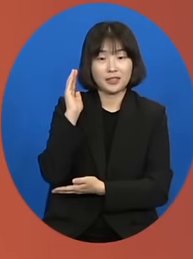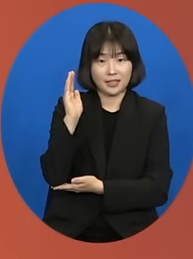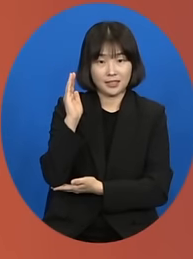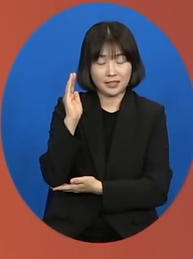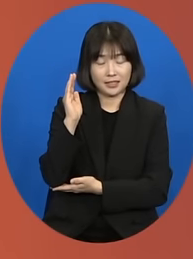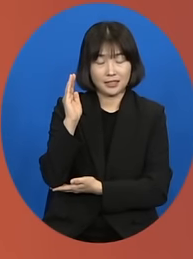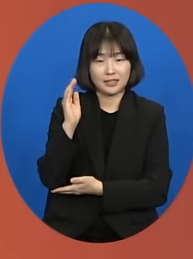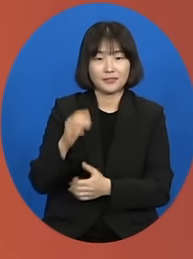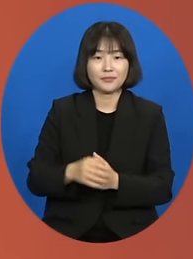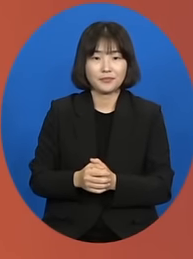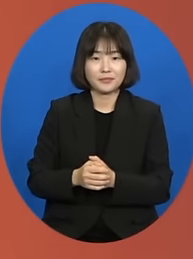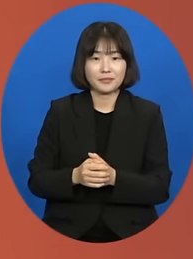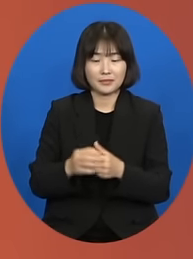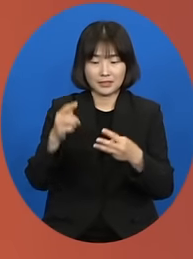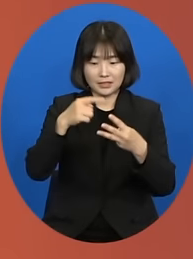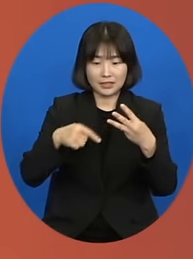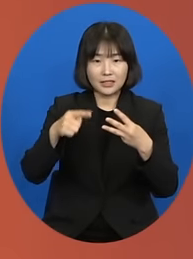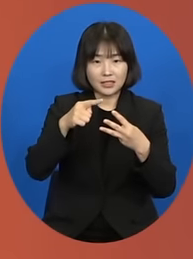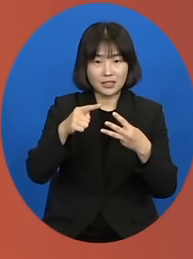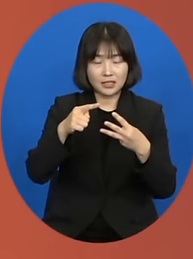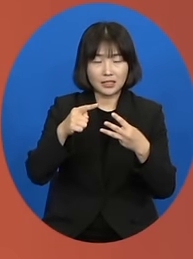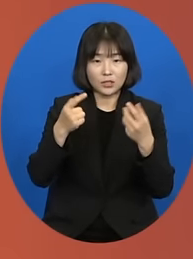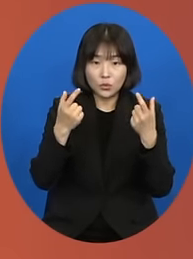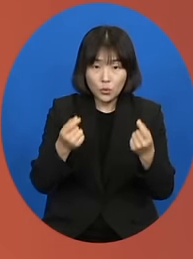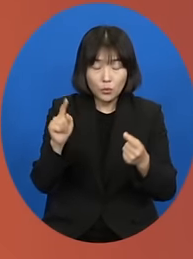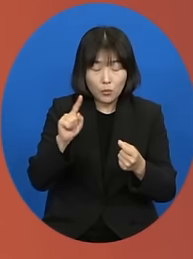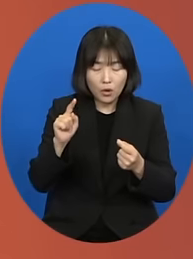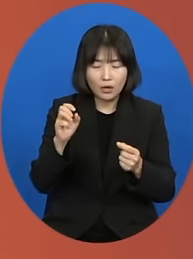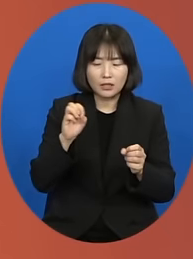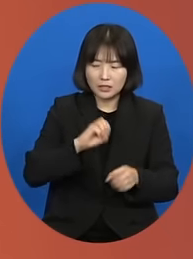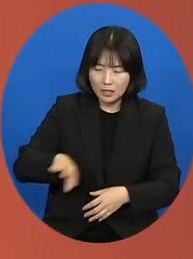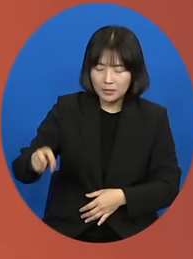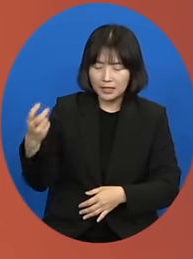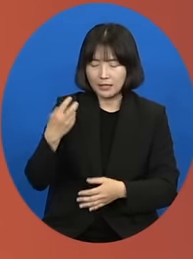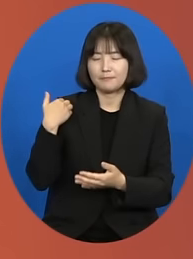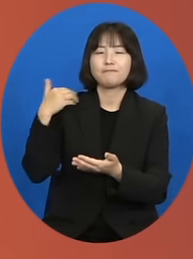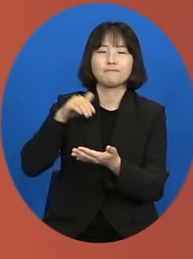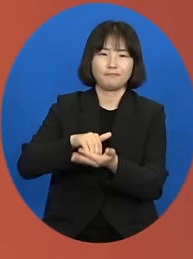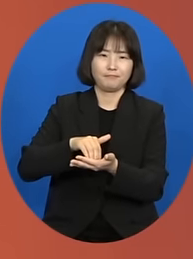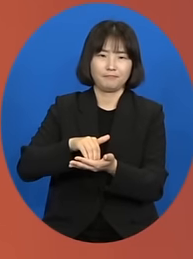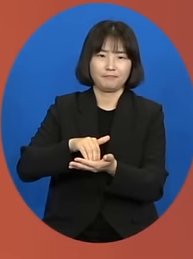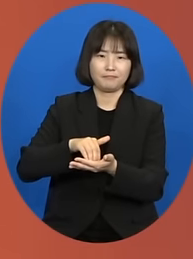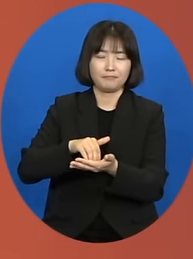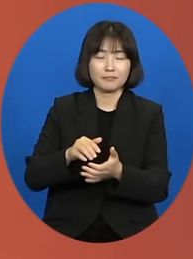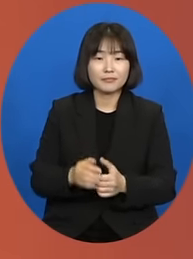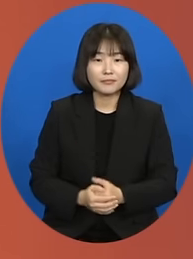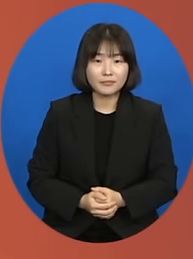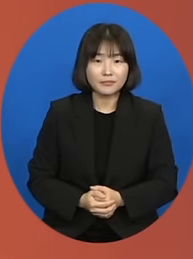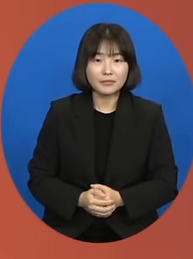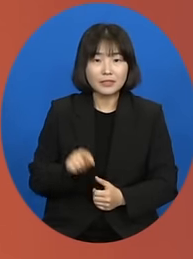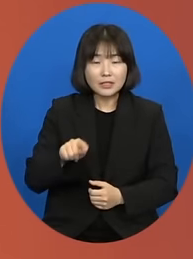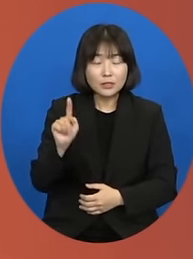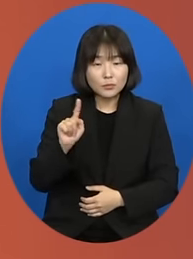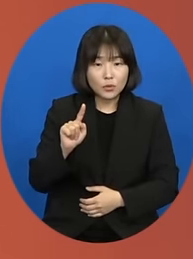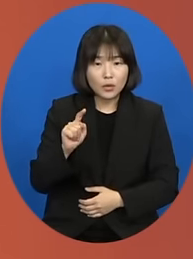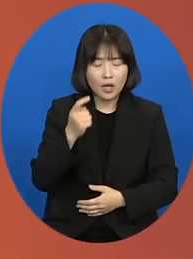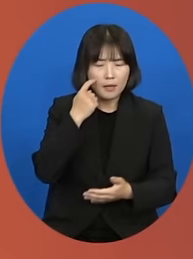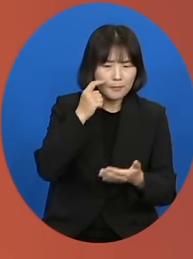세 이야기의 공통점은 바로 잃어버렸다가 다시 찾았다는 것입니다. 이것은 무엇을